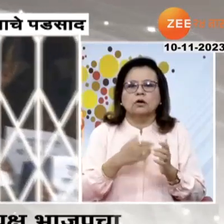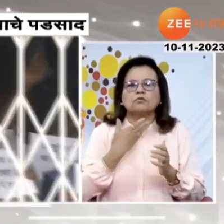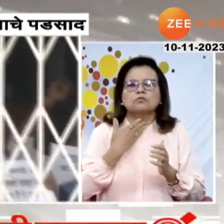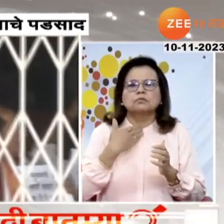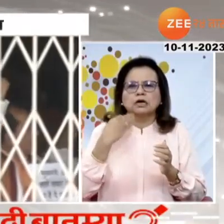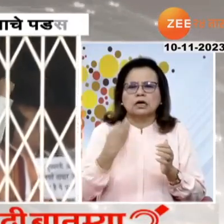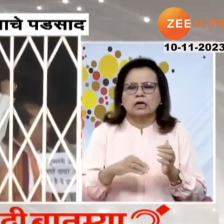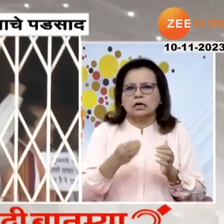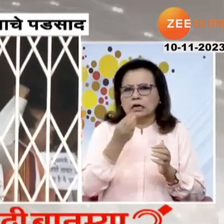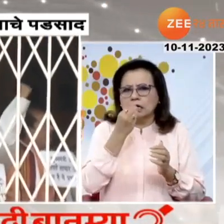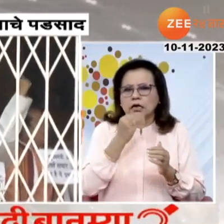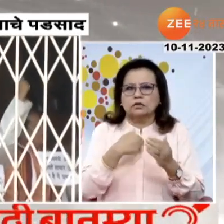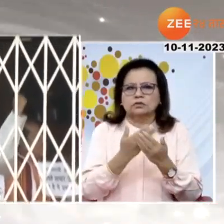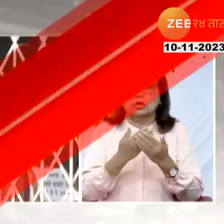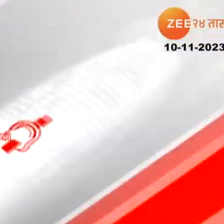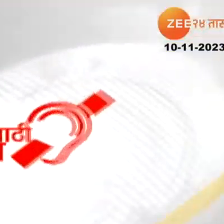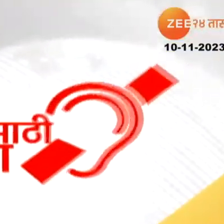पद्धतीचा आरोप ही